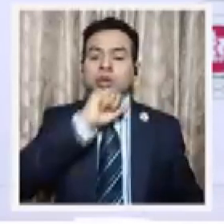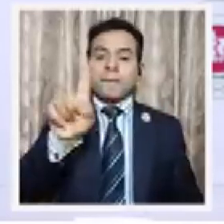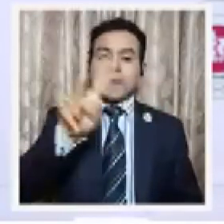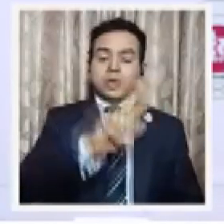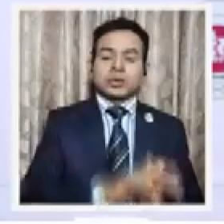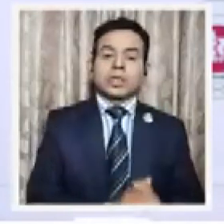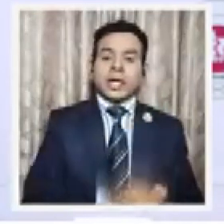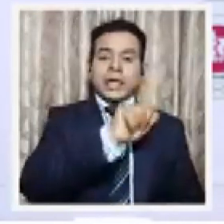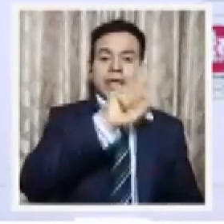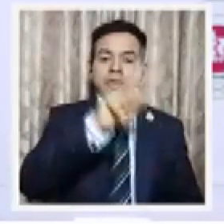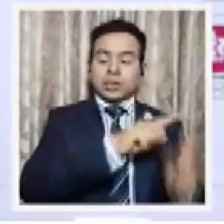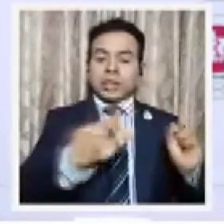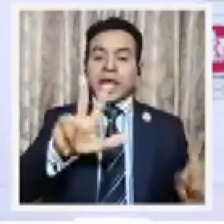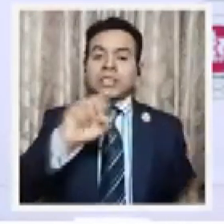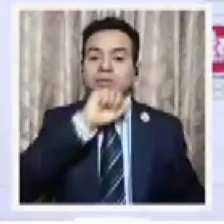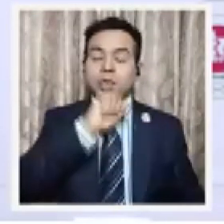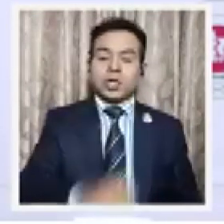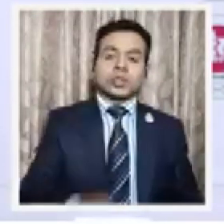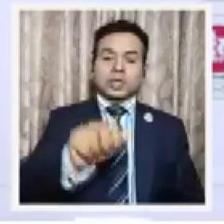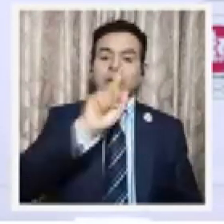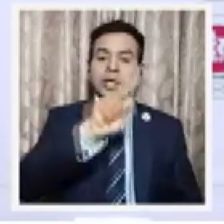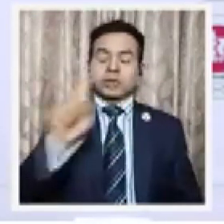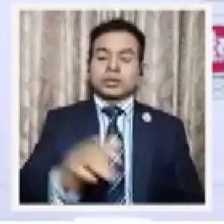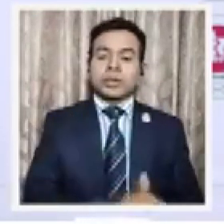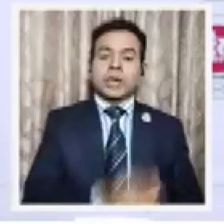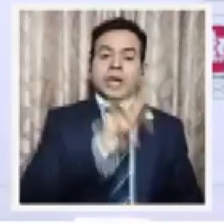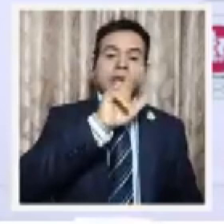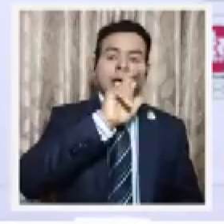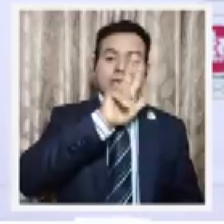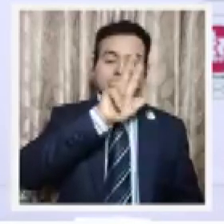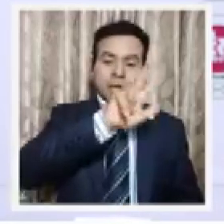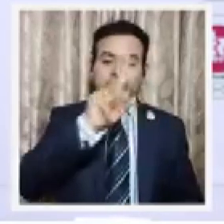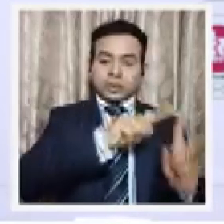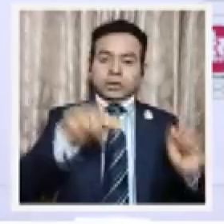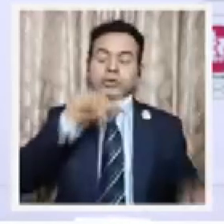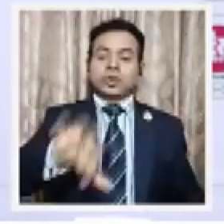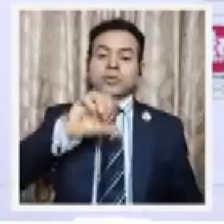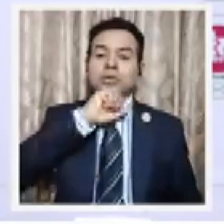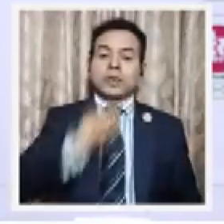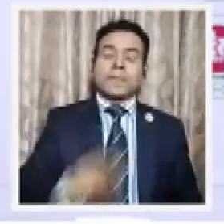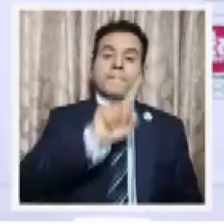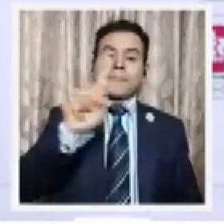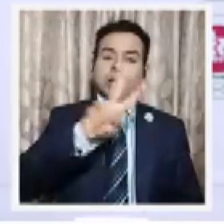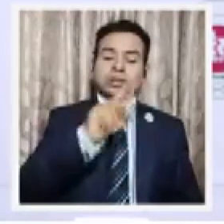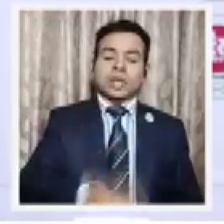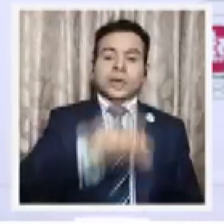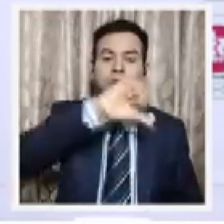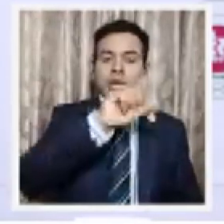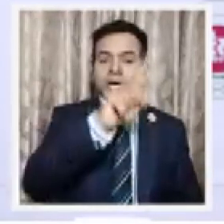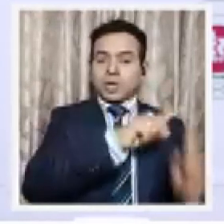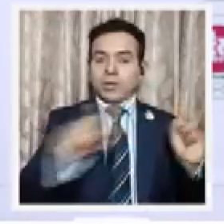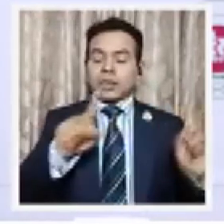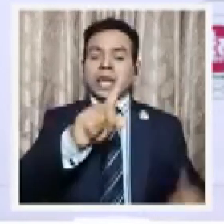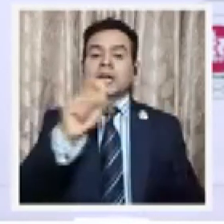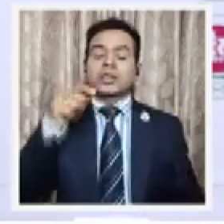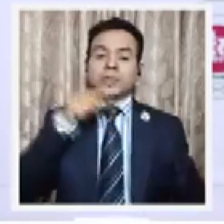4 জন, 51 থেকে 60 14 জন, 61 থেকে 70 12 জন, 71 থেকে 80 11 জন,